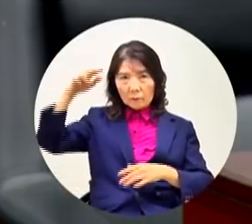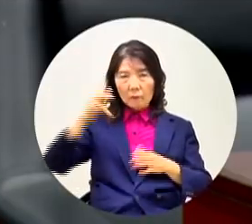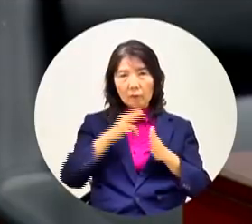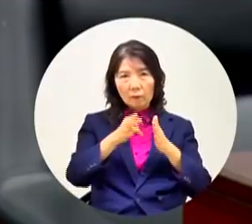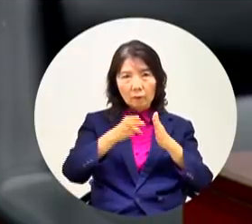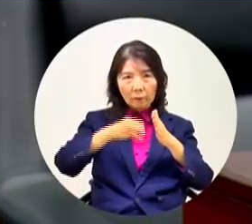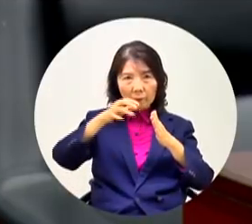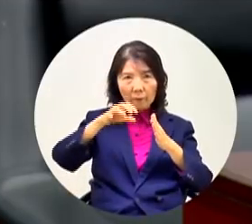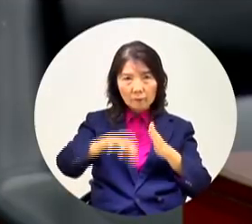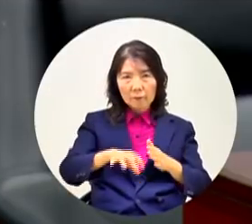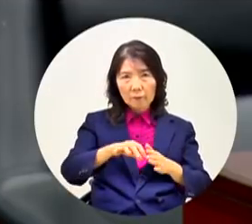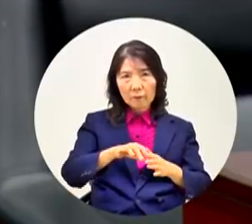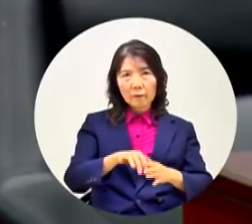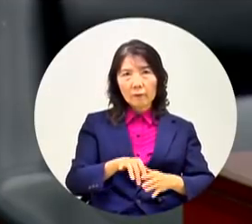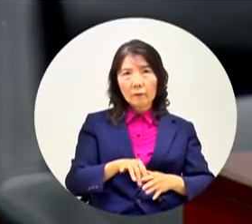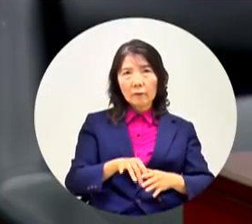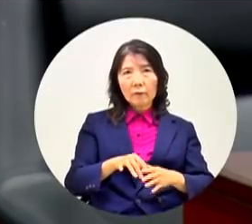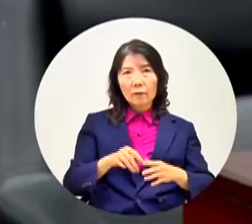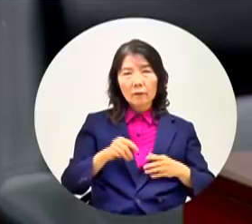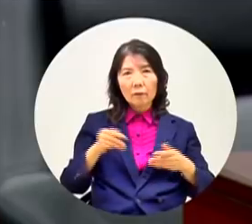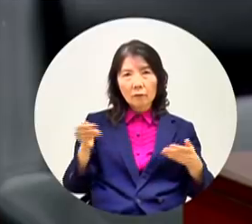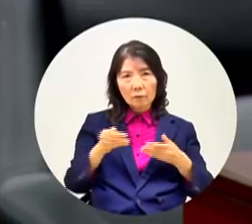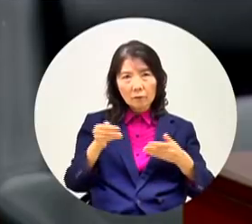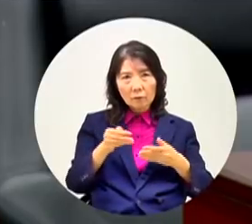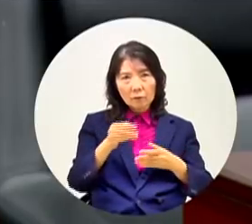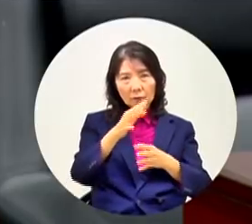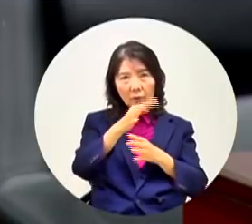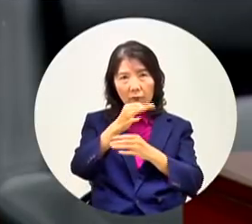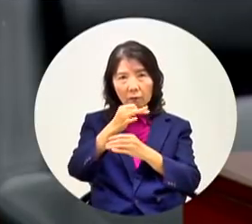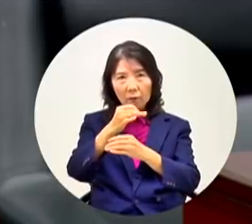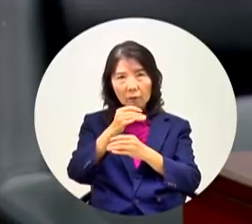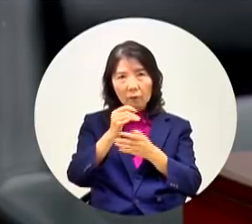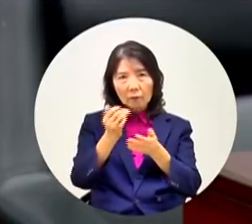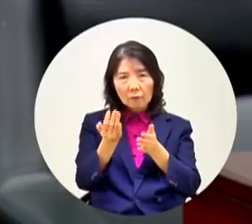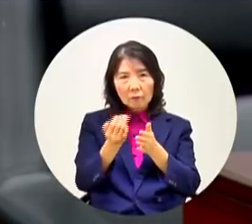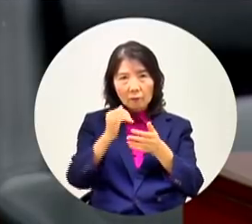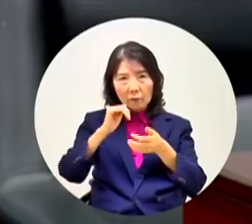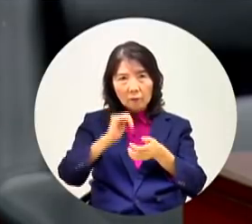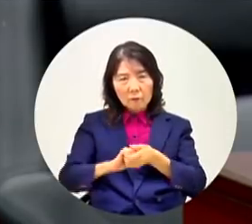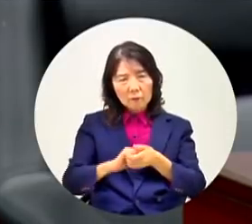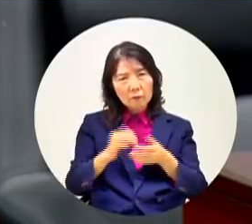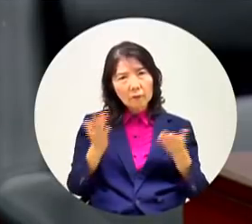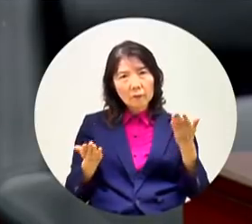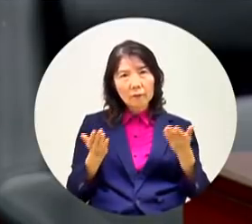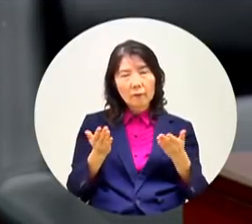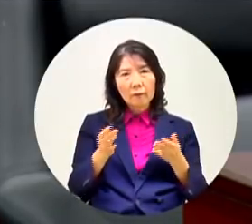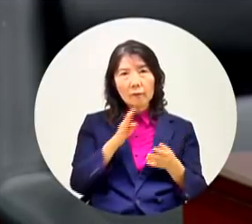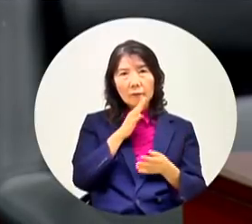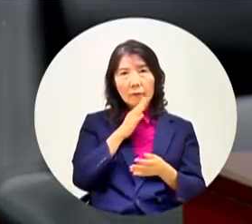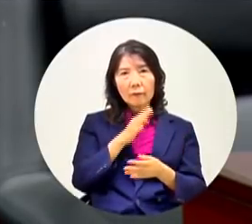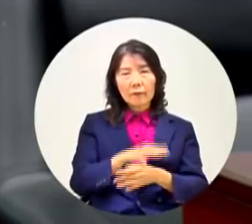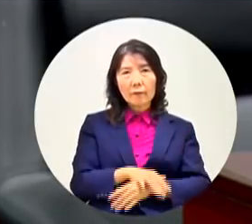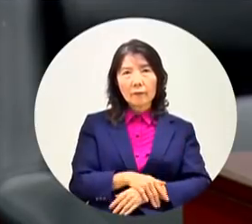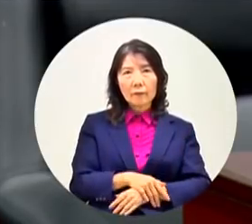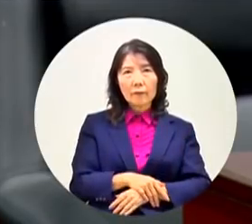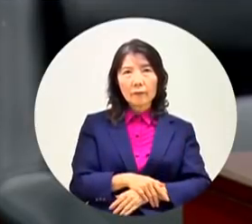站这个工程的如期，它的预定是在。